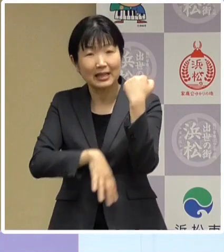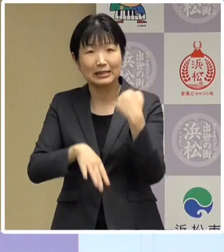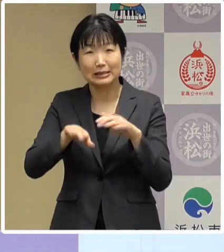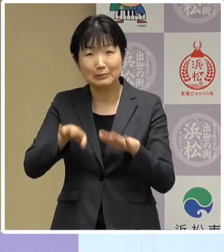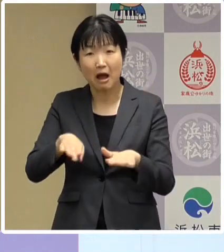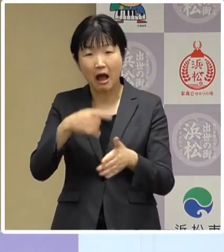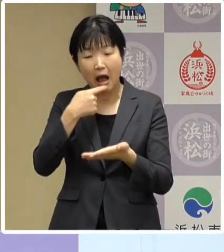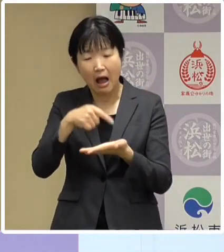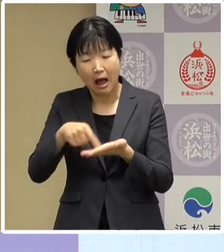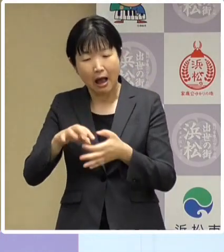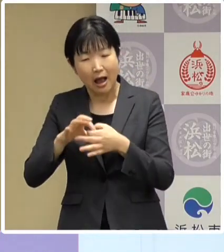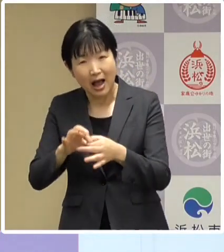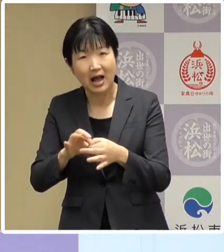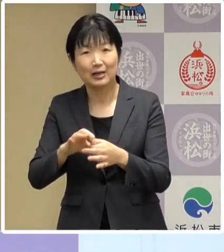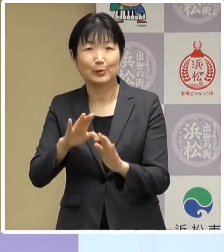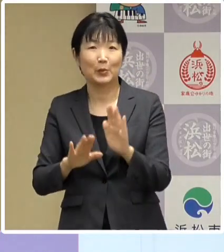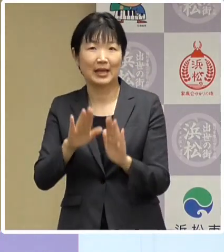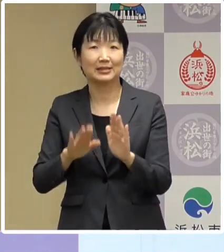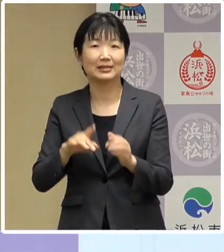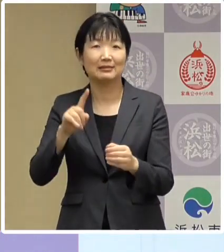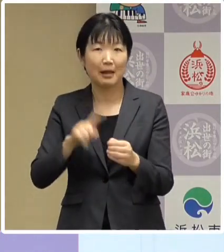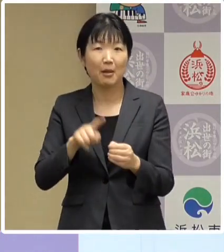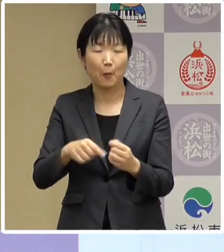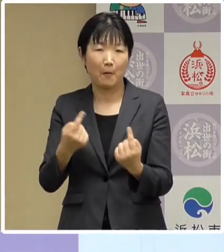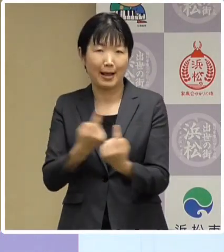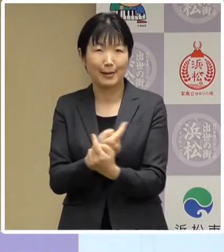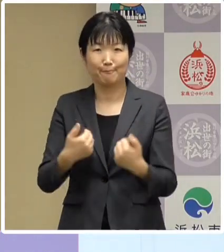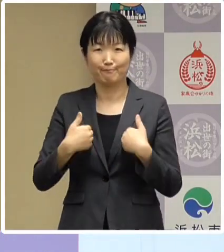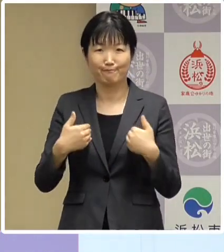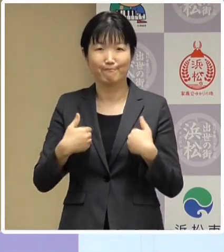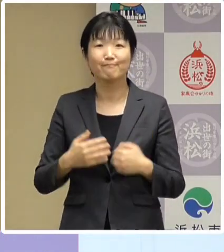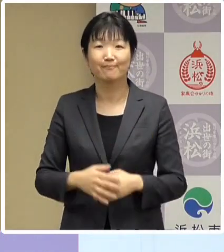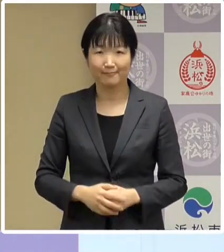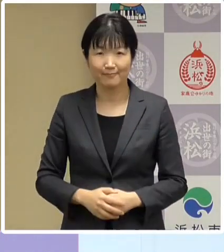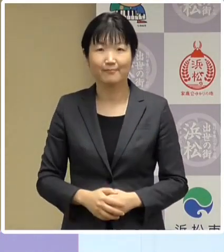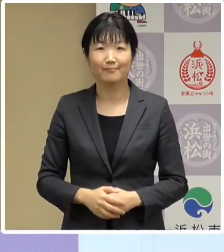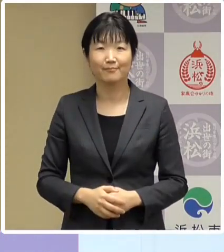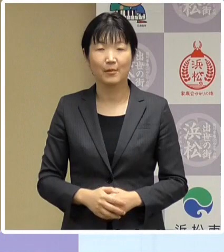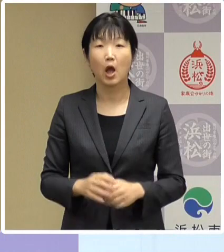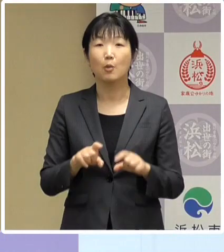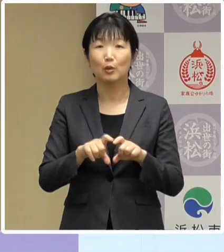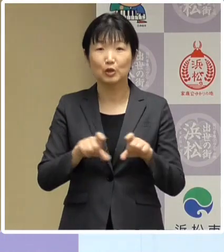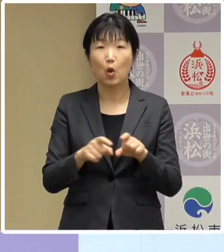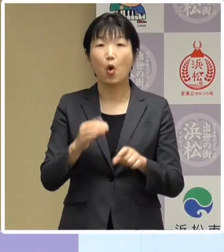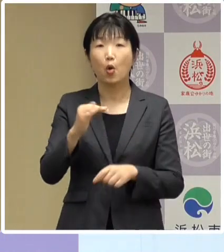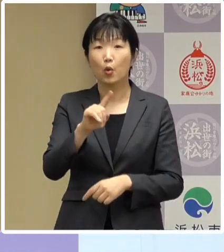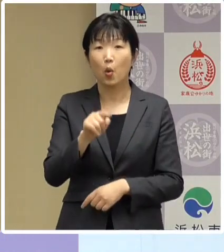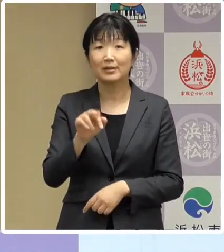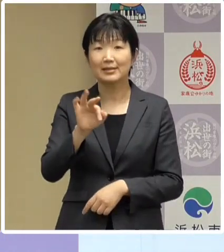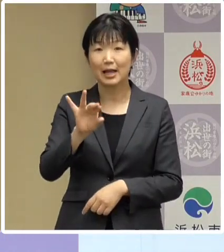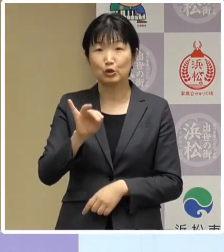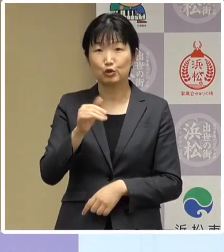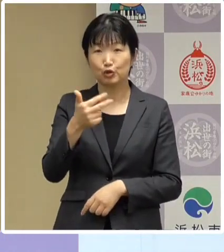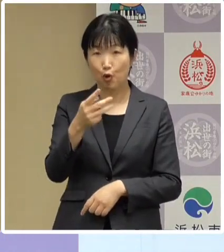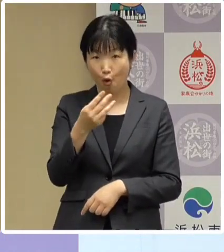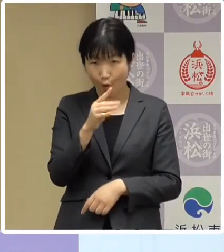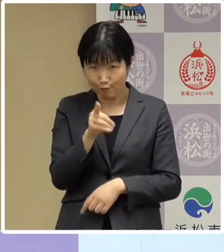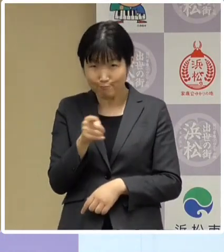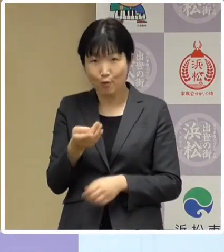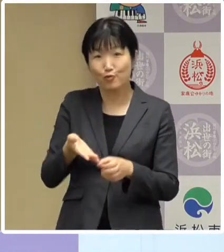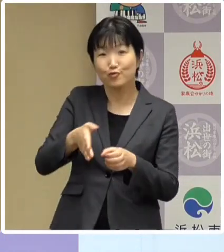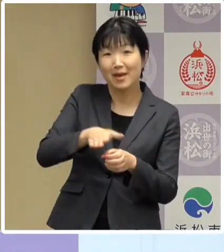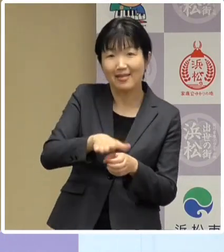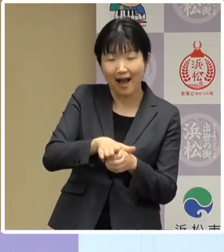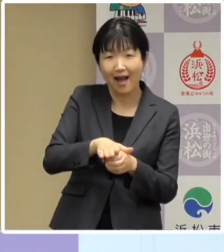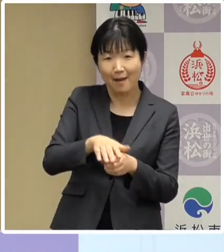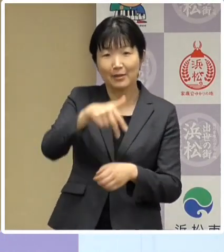今揺らぎ始めているということが問題でございます。もちろんあのコンセッションも含めた官民連携のあり方でありますとか、あるいはそのスマ